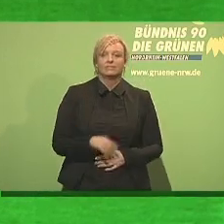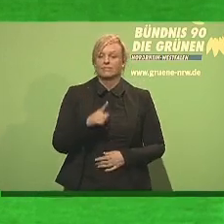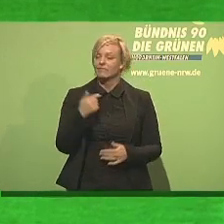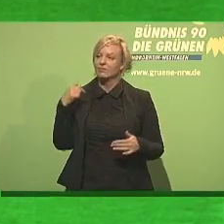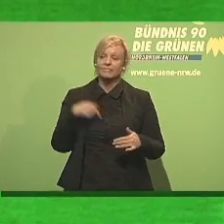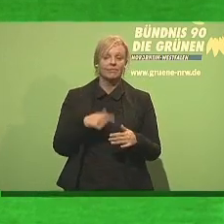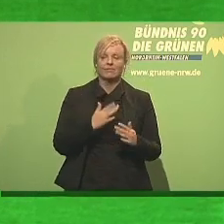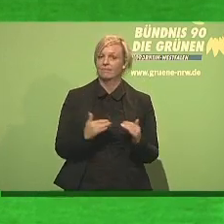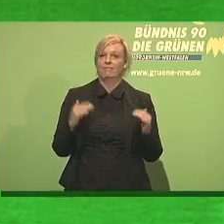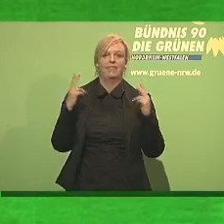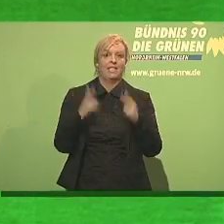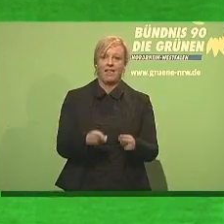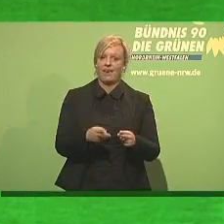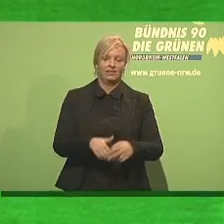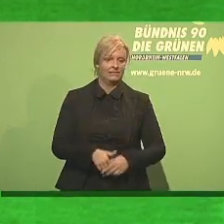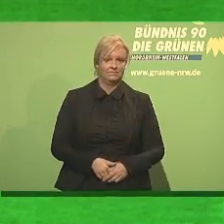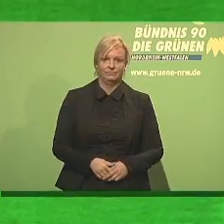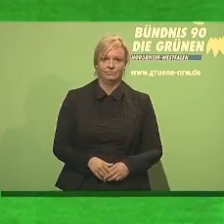zutiefst ungerecht.